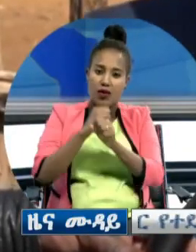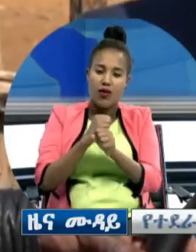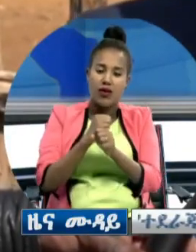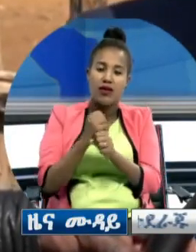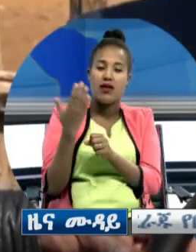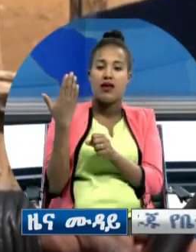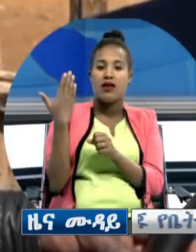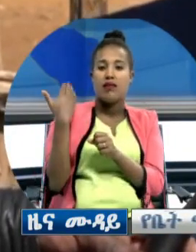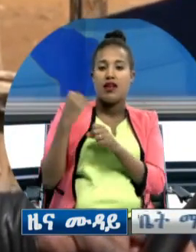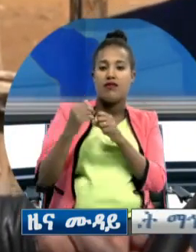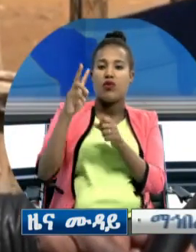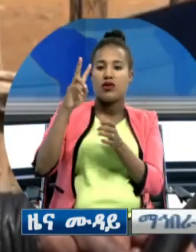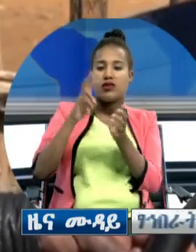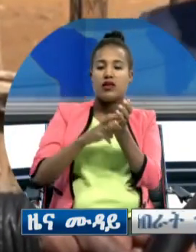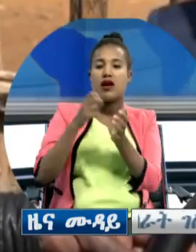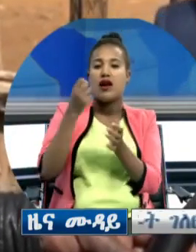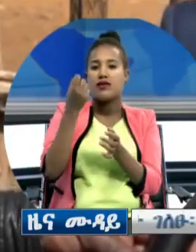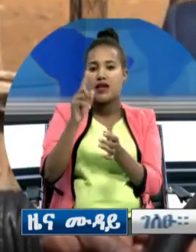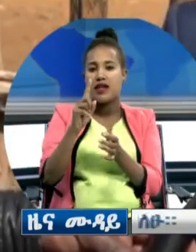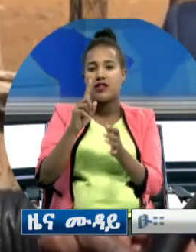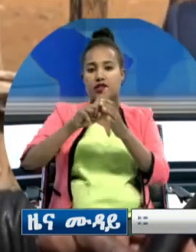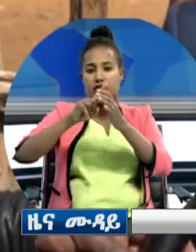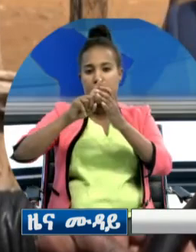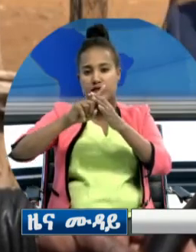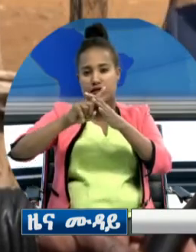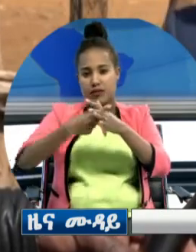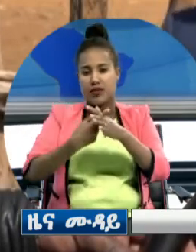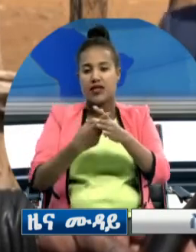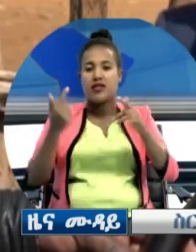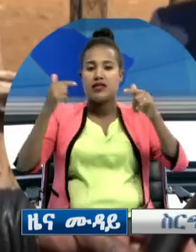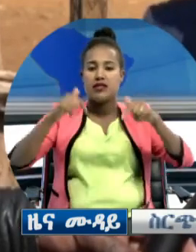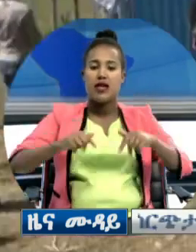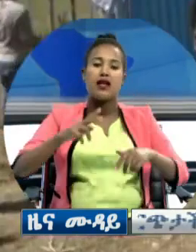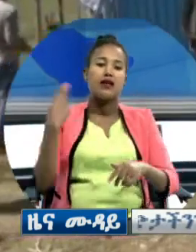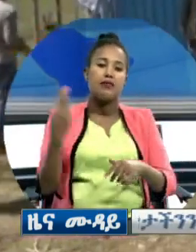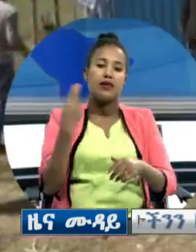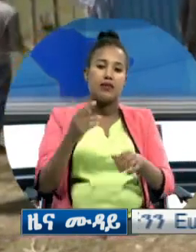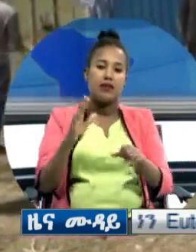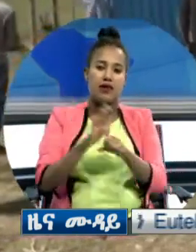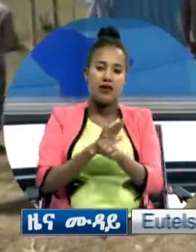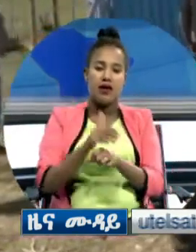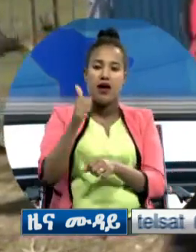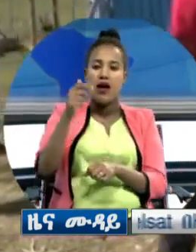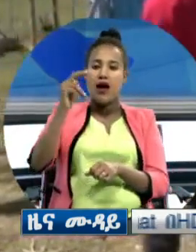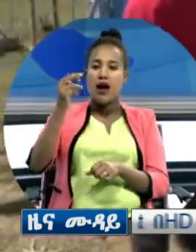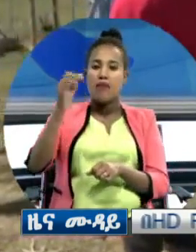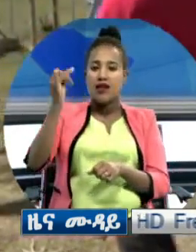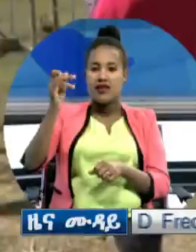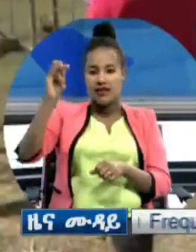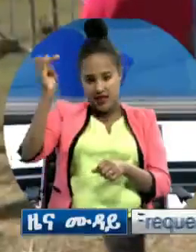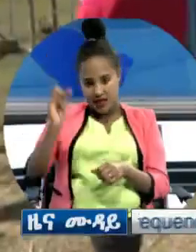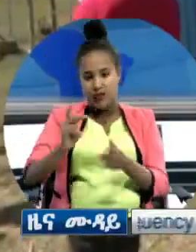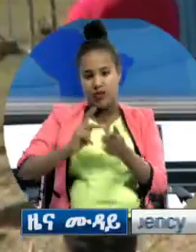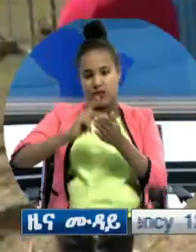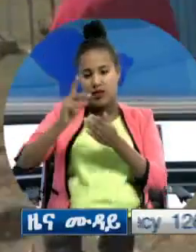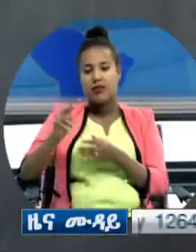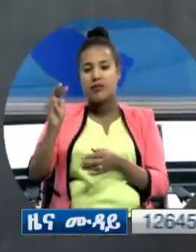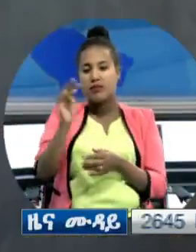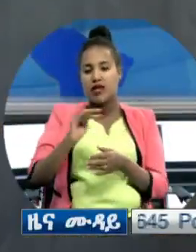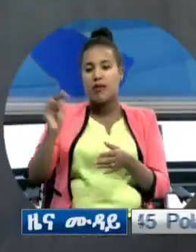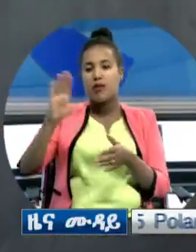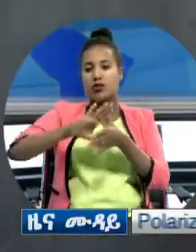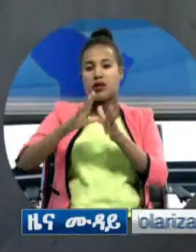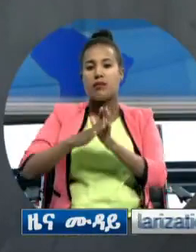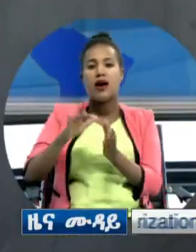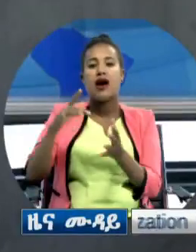አምና በ2011 ጀምረን ዛሬ ለመጠቀም በቅተናል። በአመልድ የጆን ሪግ ዋሽ ፕሮጀክት የምስራቅ ጎጃም ዞን